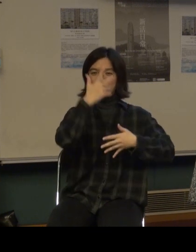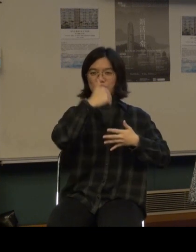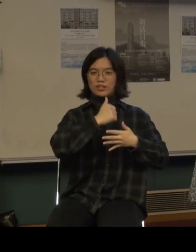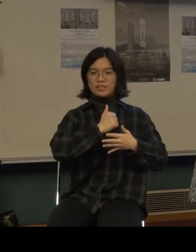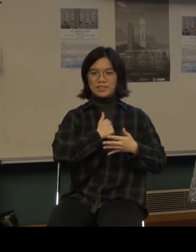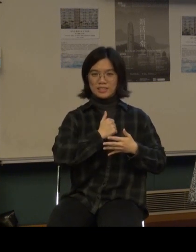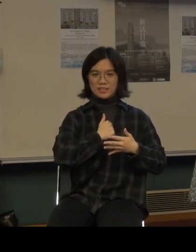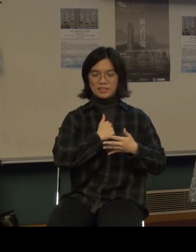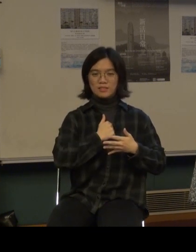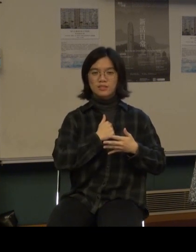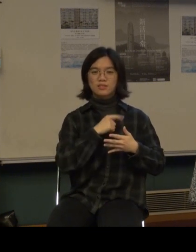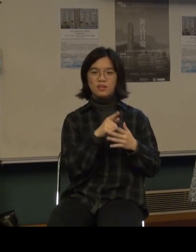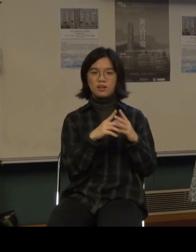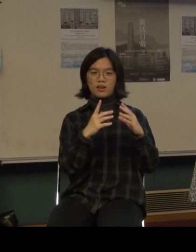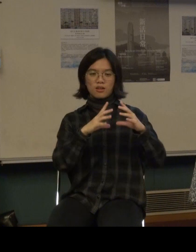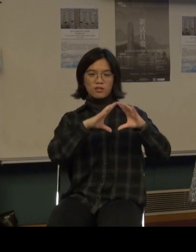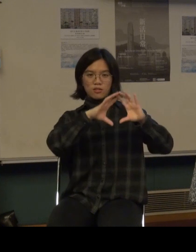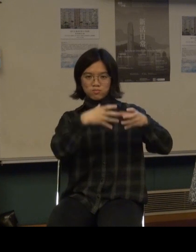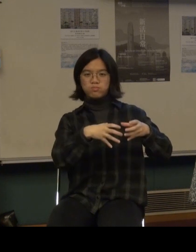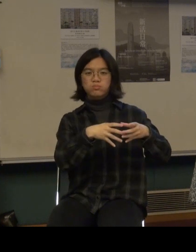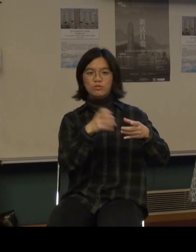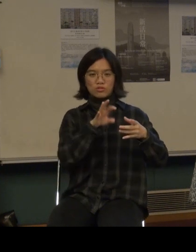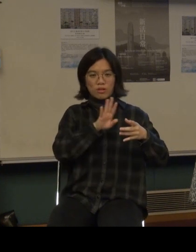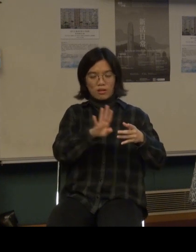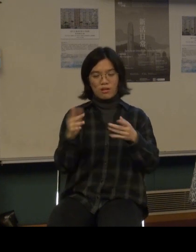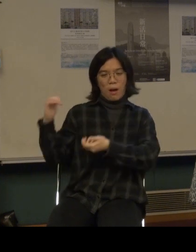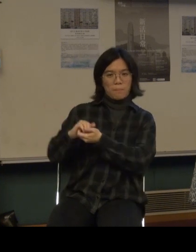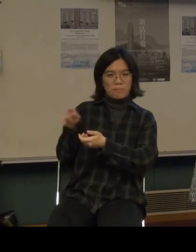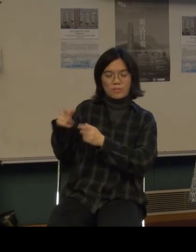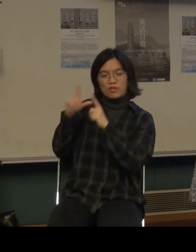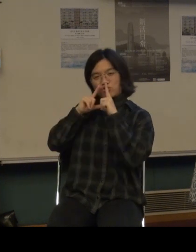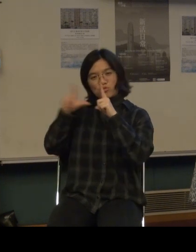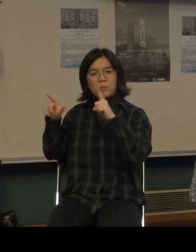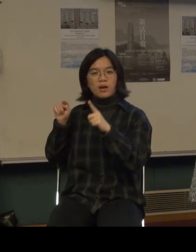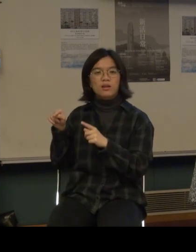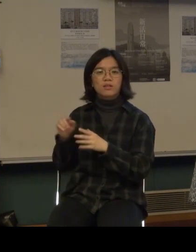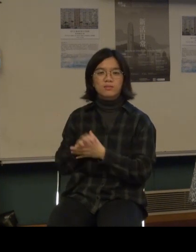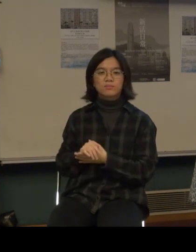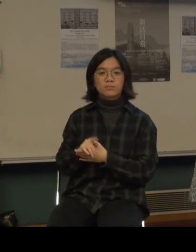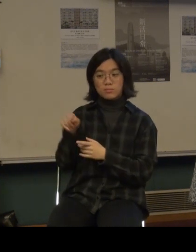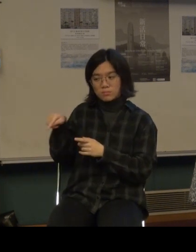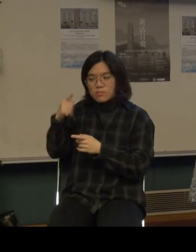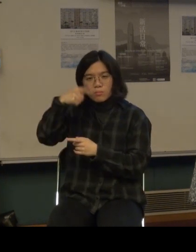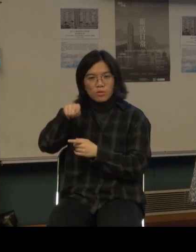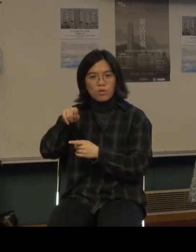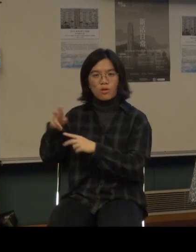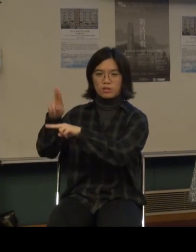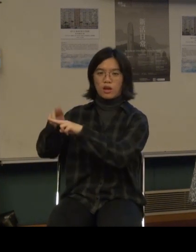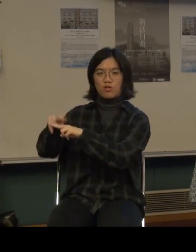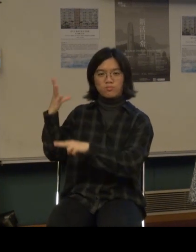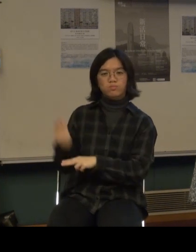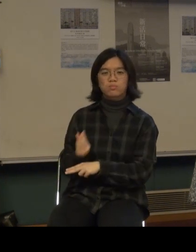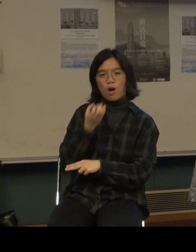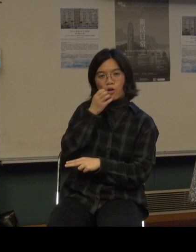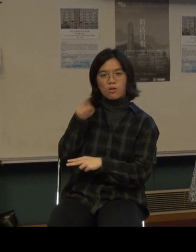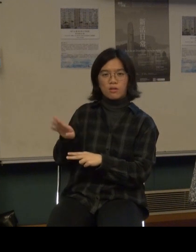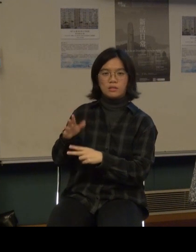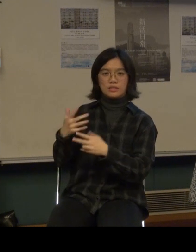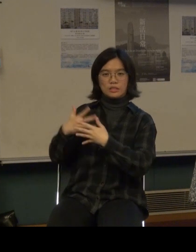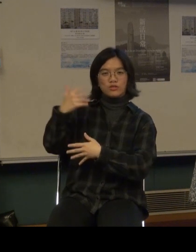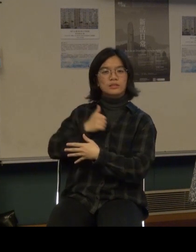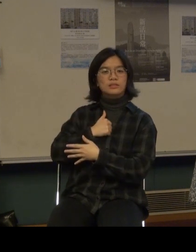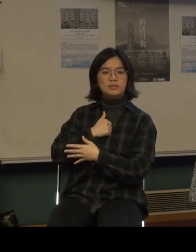的范文照先生，范文照建築師。范文照亦都是一個國內嚟到香港的建築師，他亦都咧即係佢當